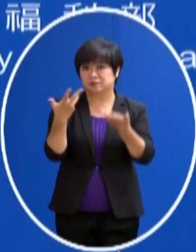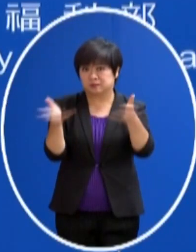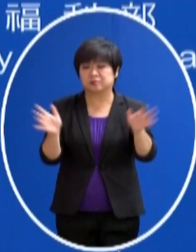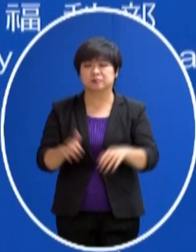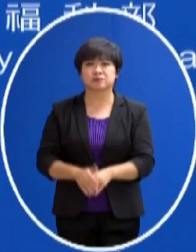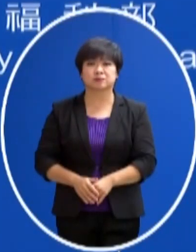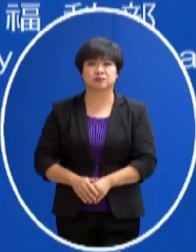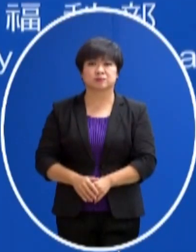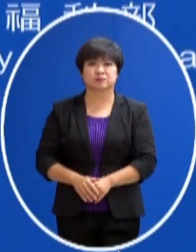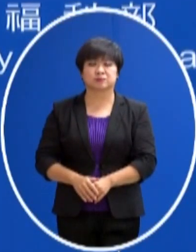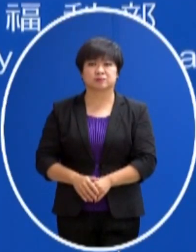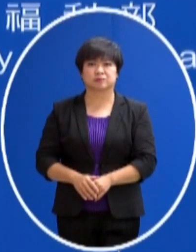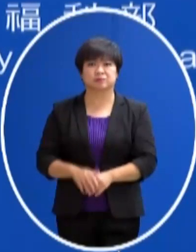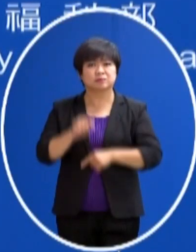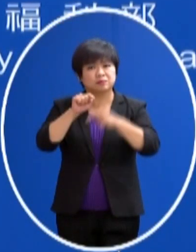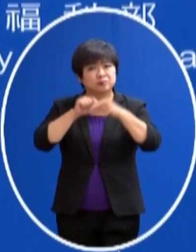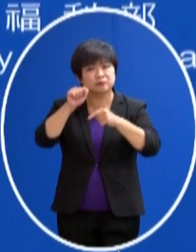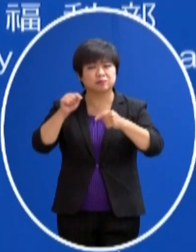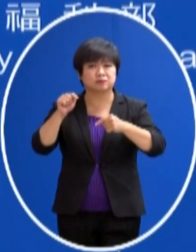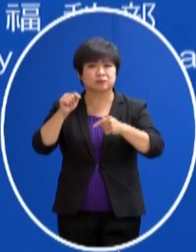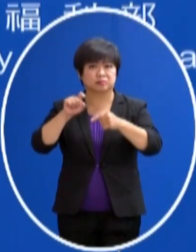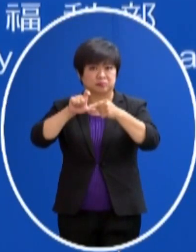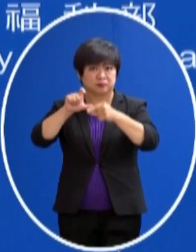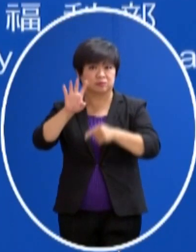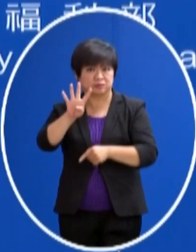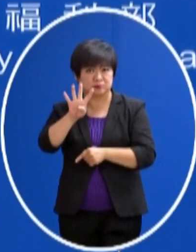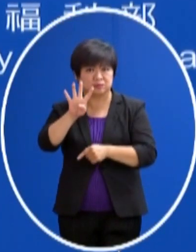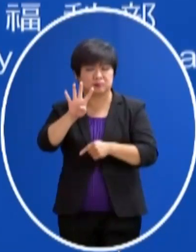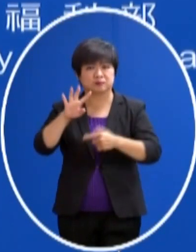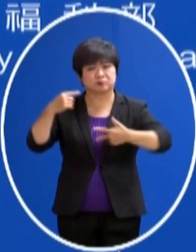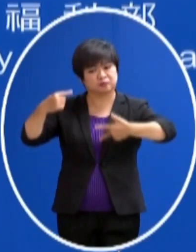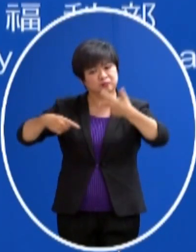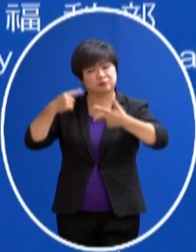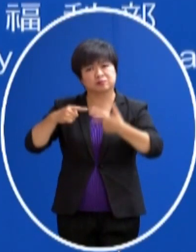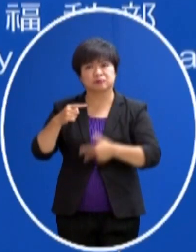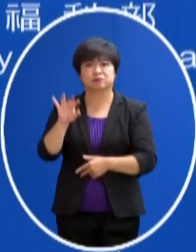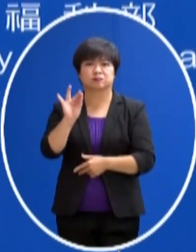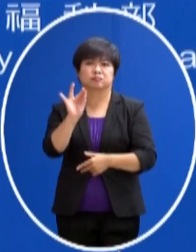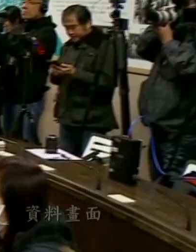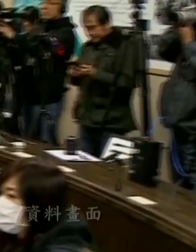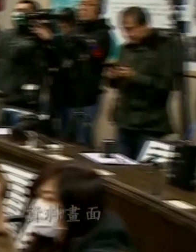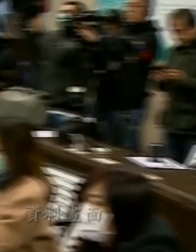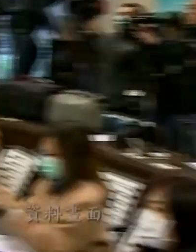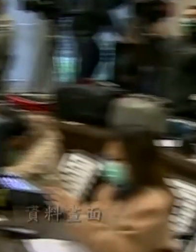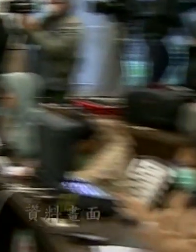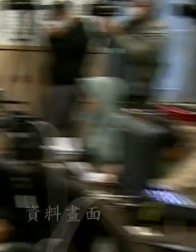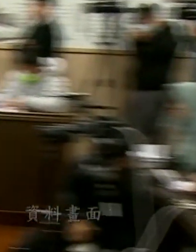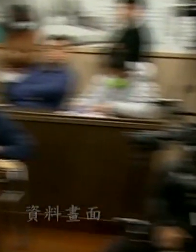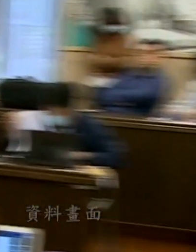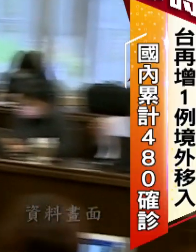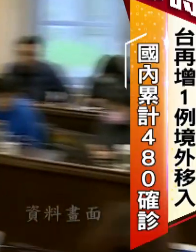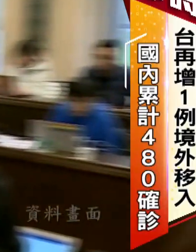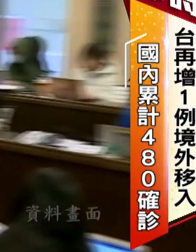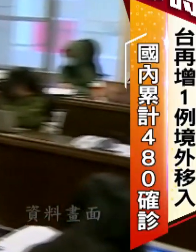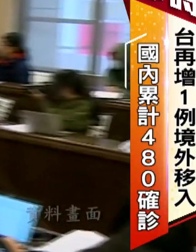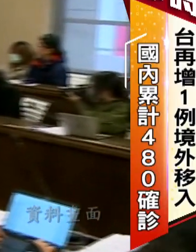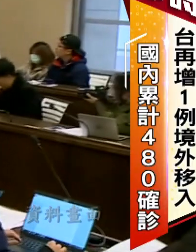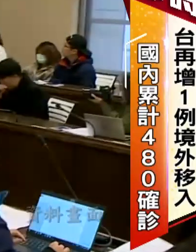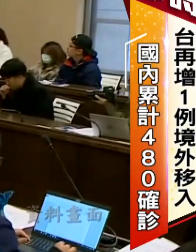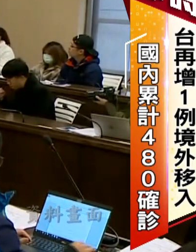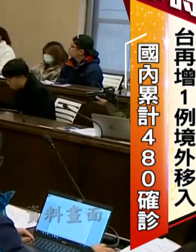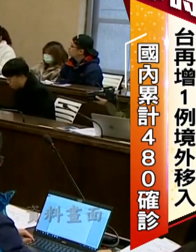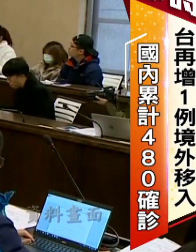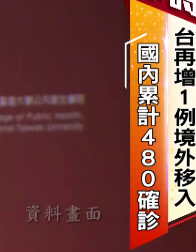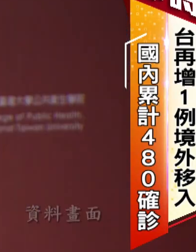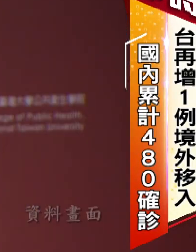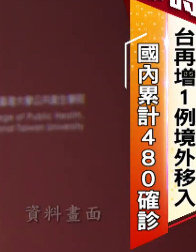说。一个礼拜如果除以4的话，大概就是100多人这样。 至于针对台大工卫学院在彰化